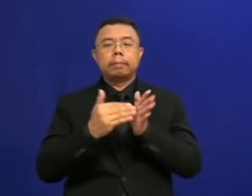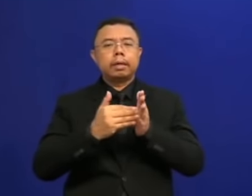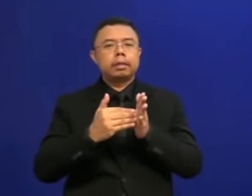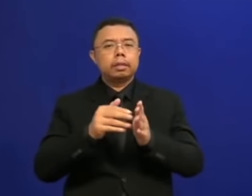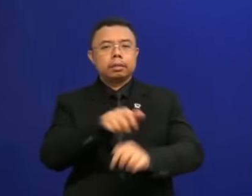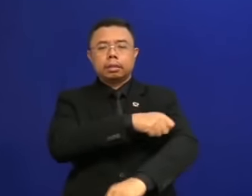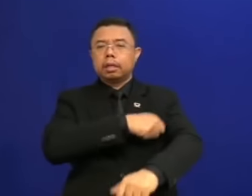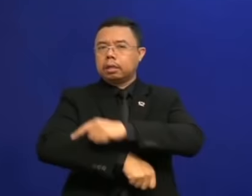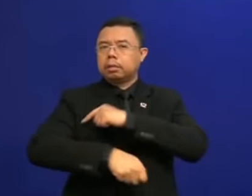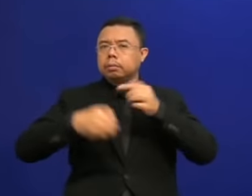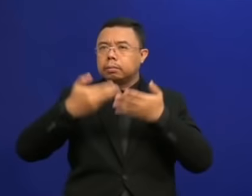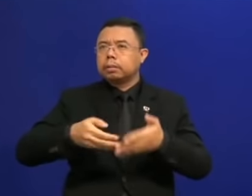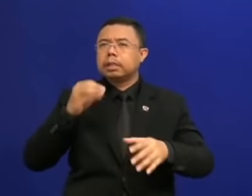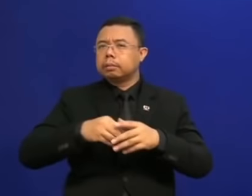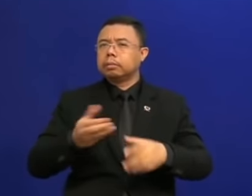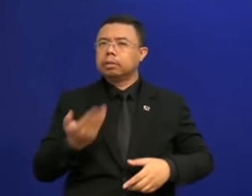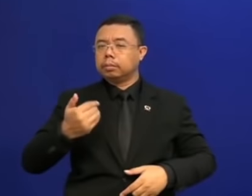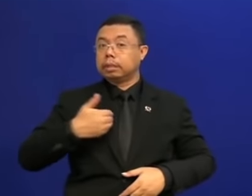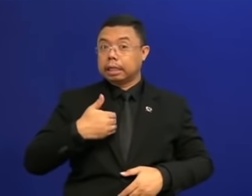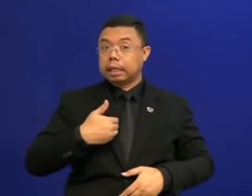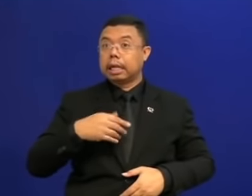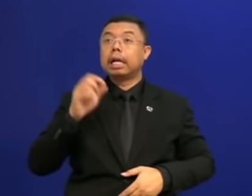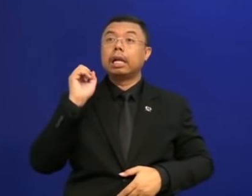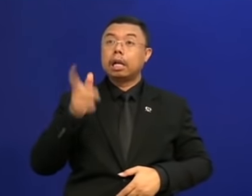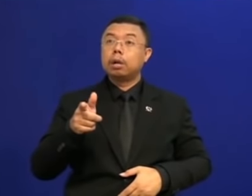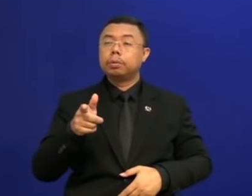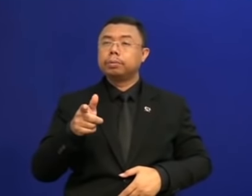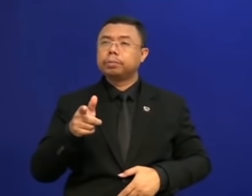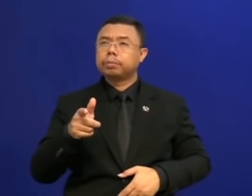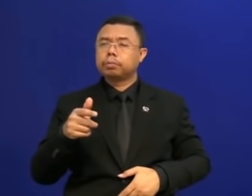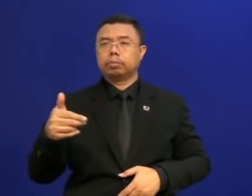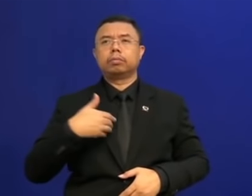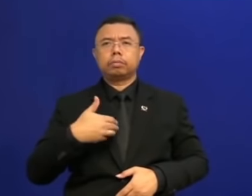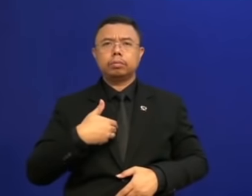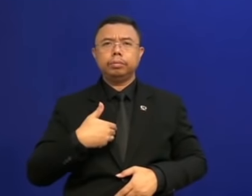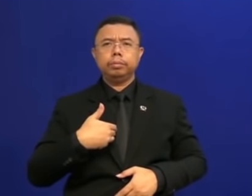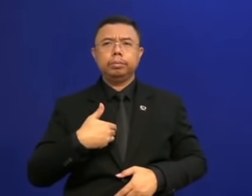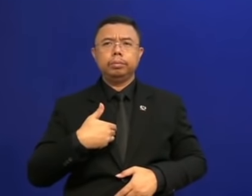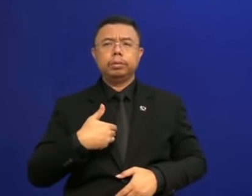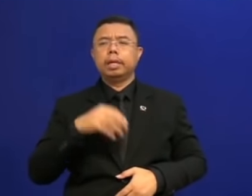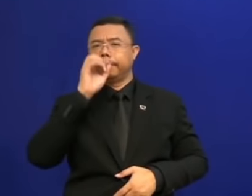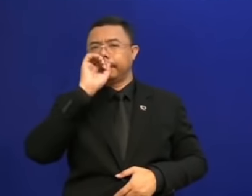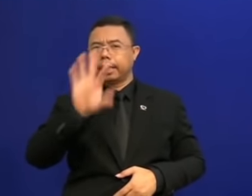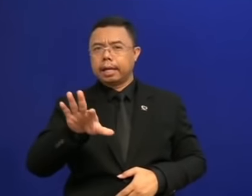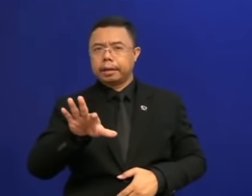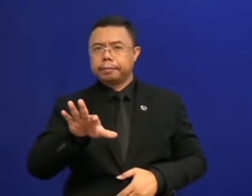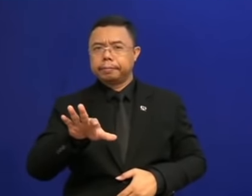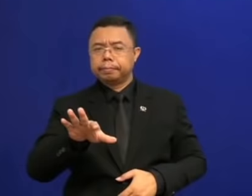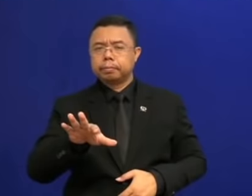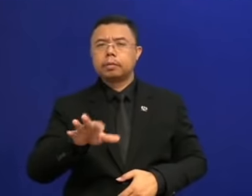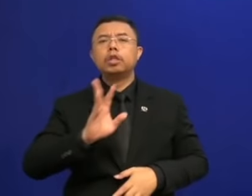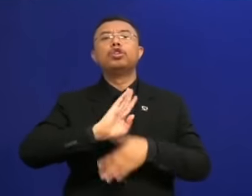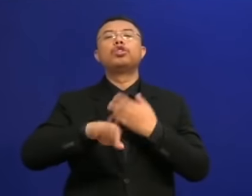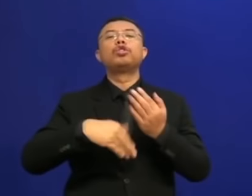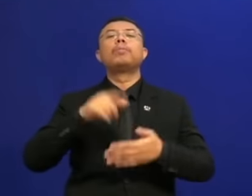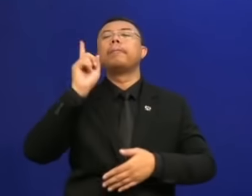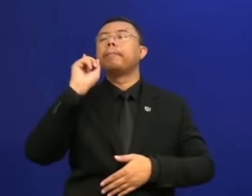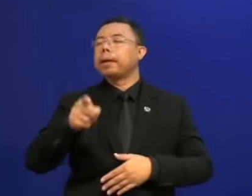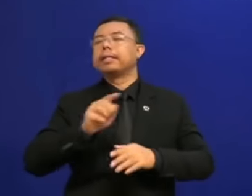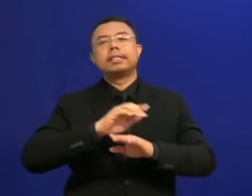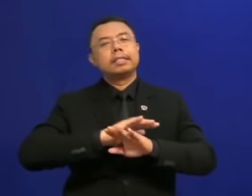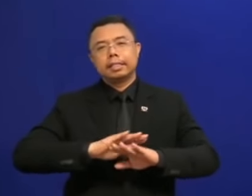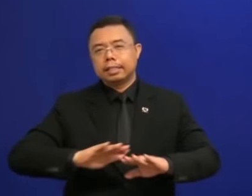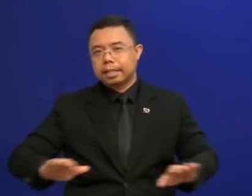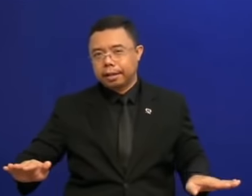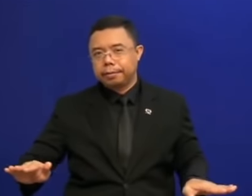di dalam hidup saya. Lalu saya mengatakan semua akan berakhir.